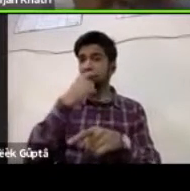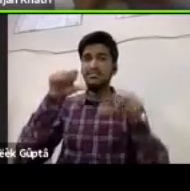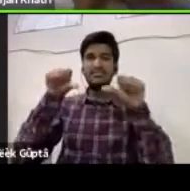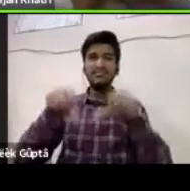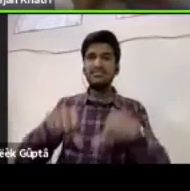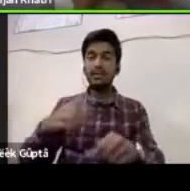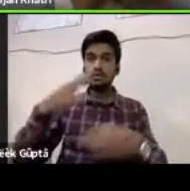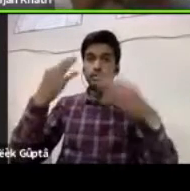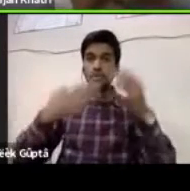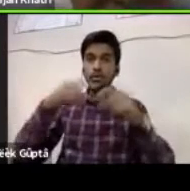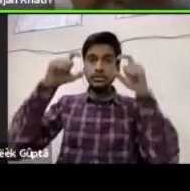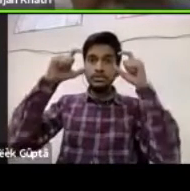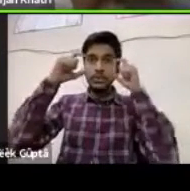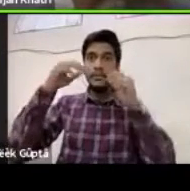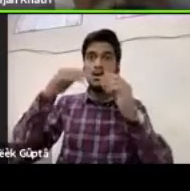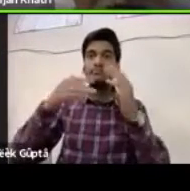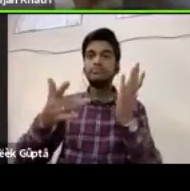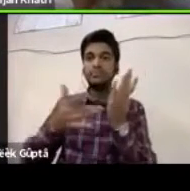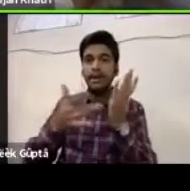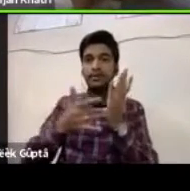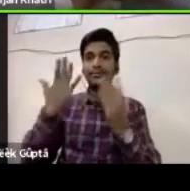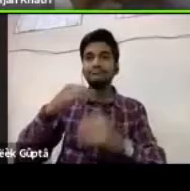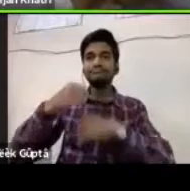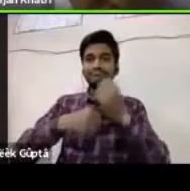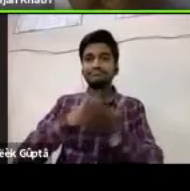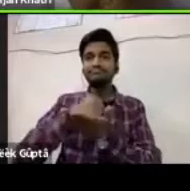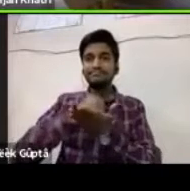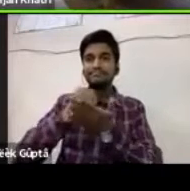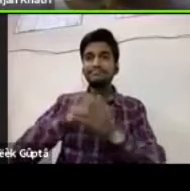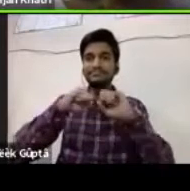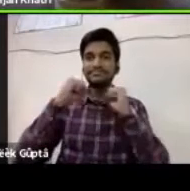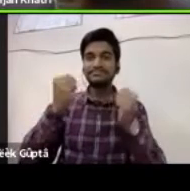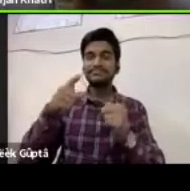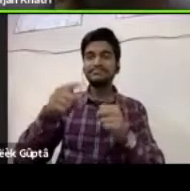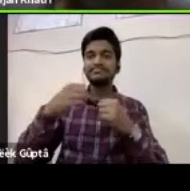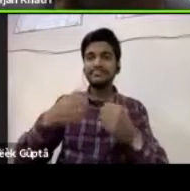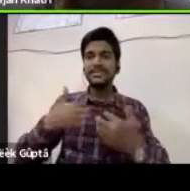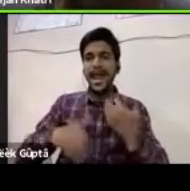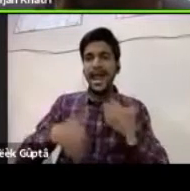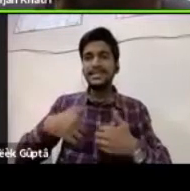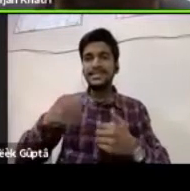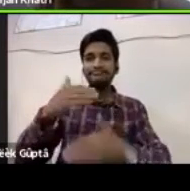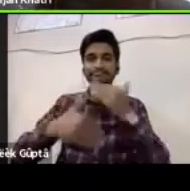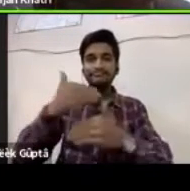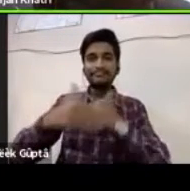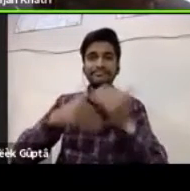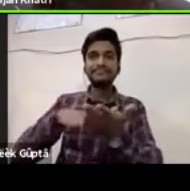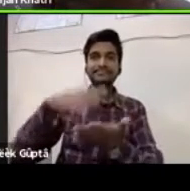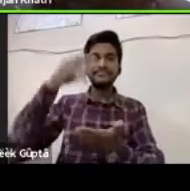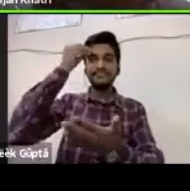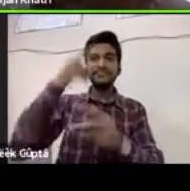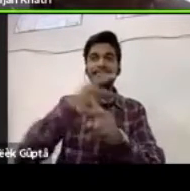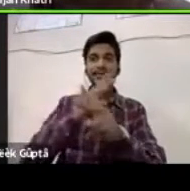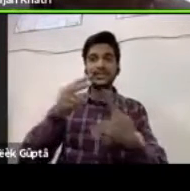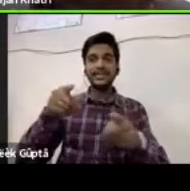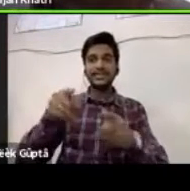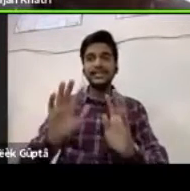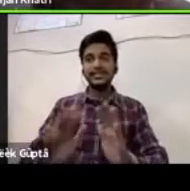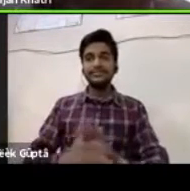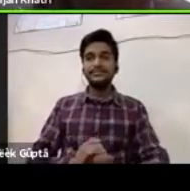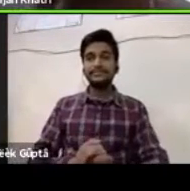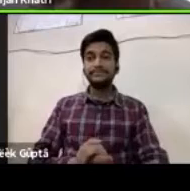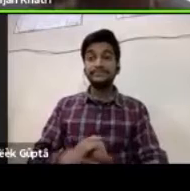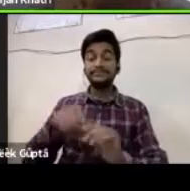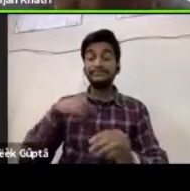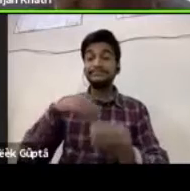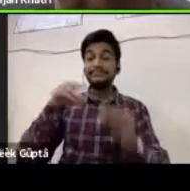करेंगे। तो काफ़ी काम चल रहा है और हम एक्साइटिंग टाइम्स में हैं। तो अब है हमारा अगला स्पीकर है मिस्टर